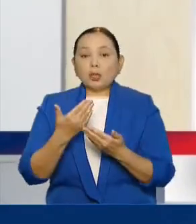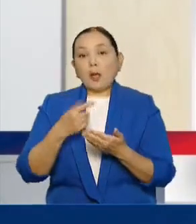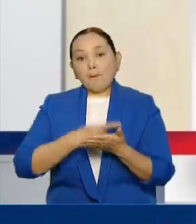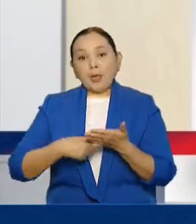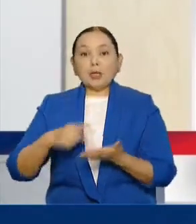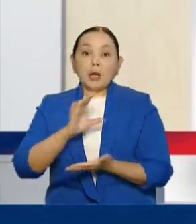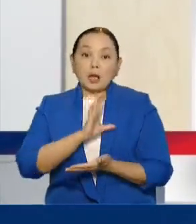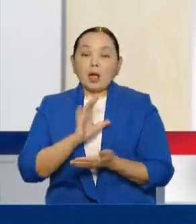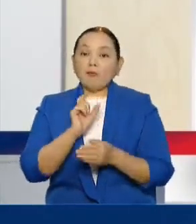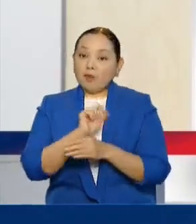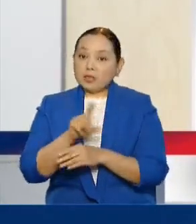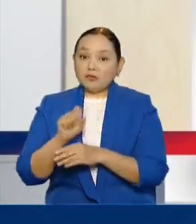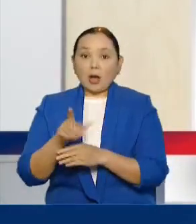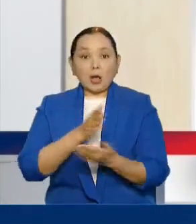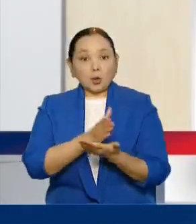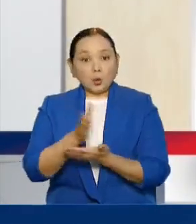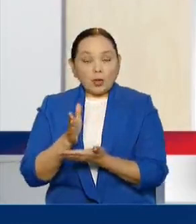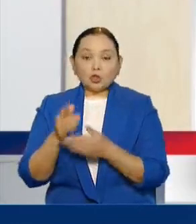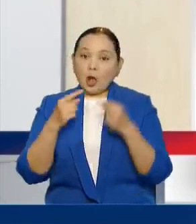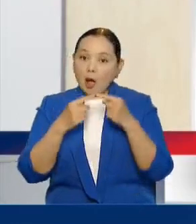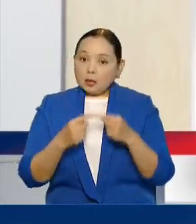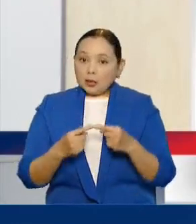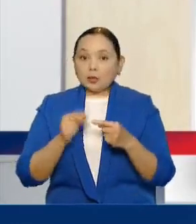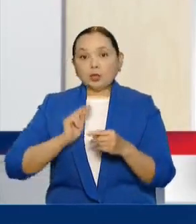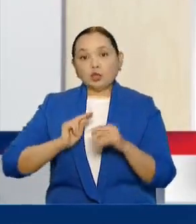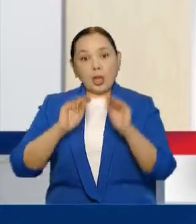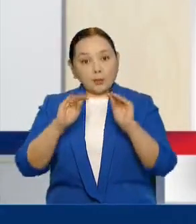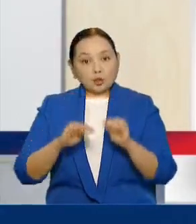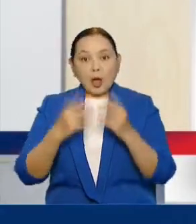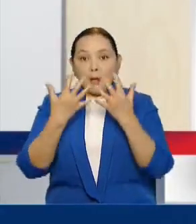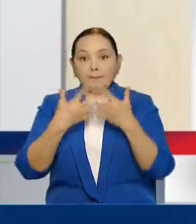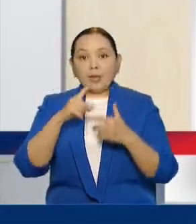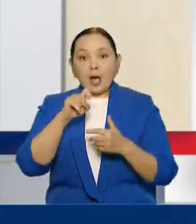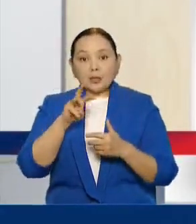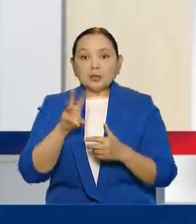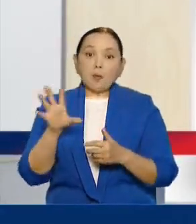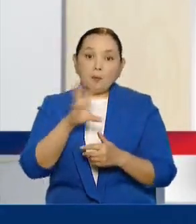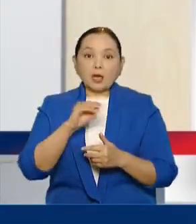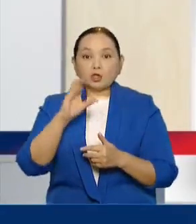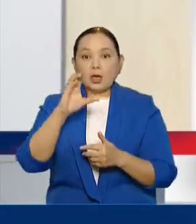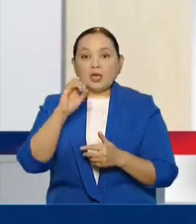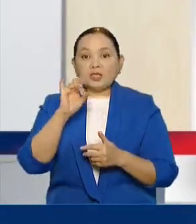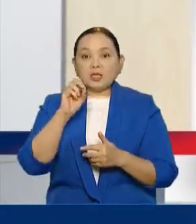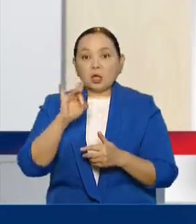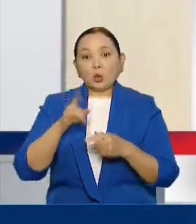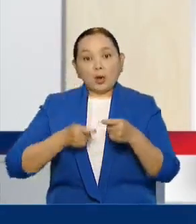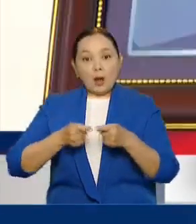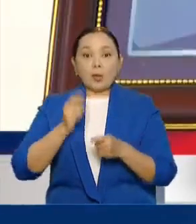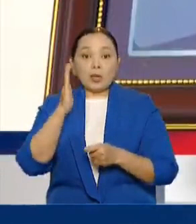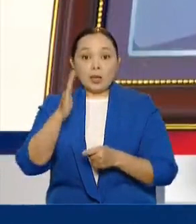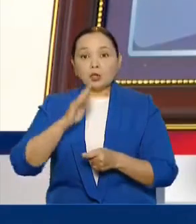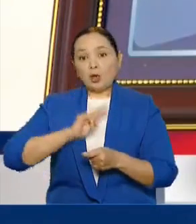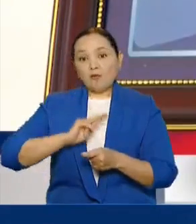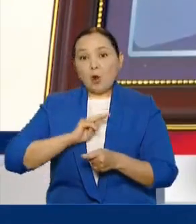belgilangan vazifalar, yo'nalishlar, aniq ishlab chiqilgan mexanizmlar bugun barcha sektor rahbarlarini kelgusidagi faoliyatida uni